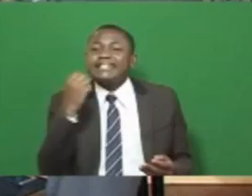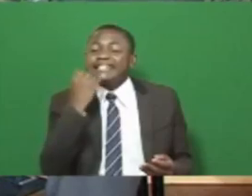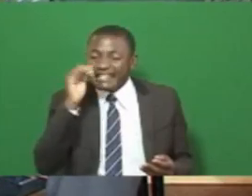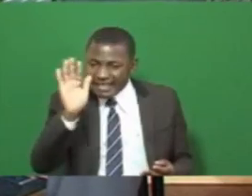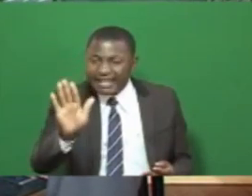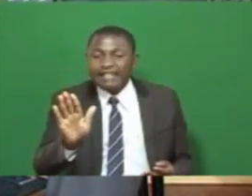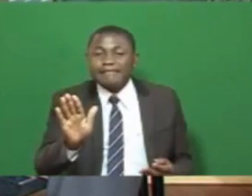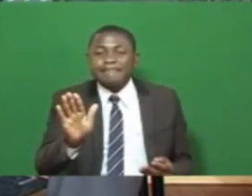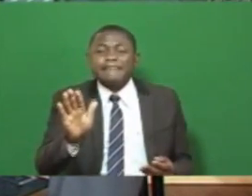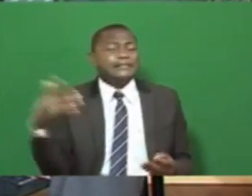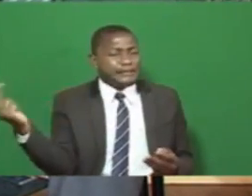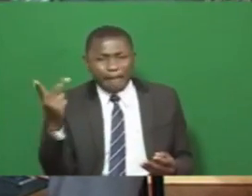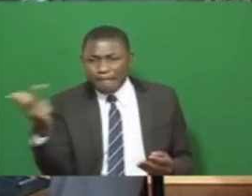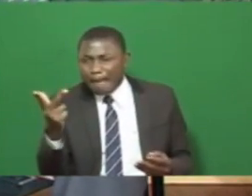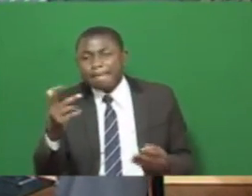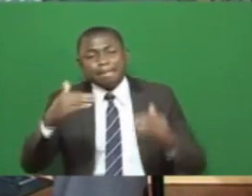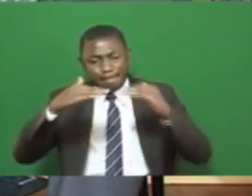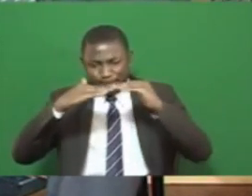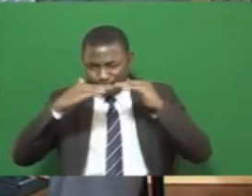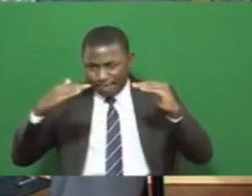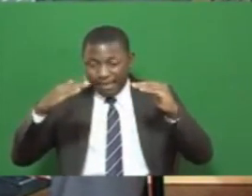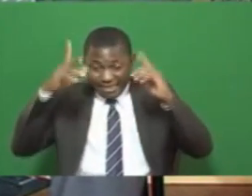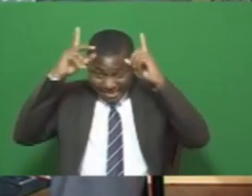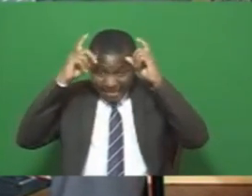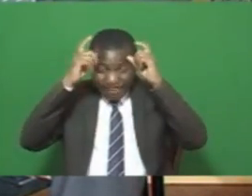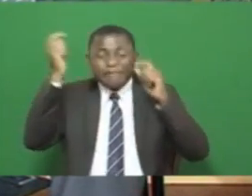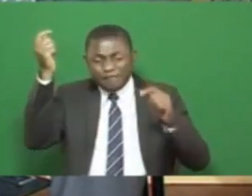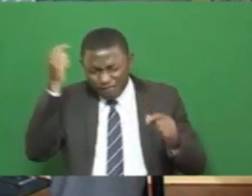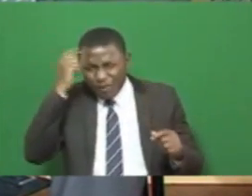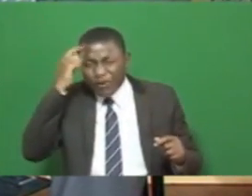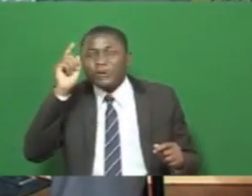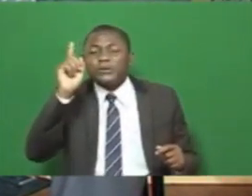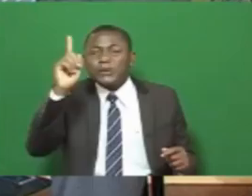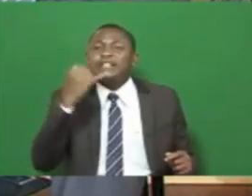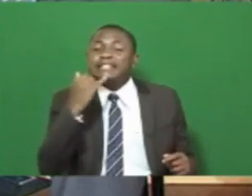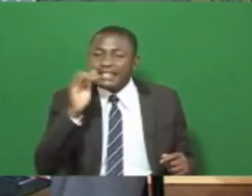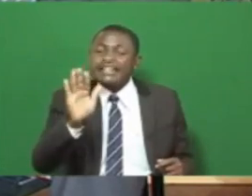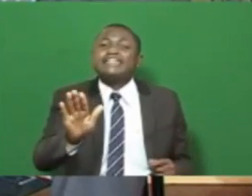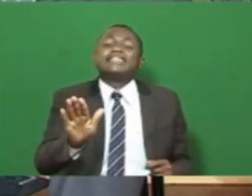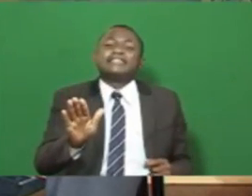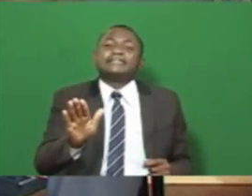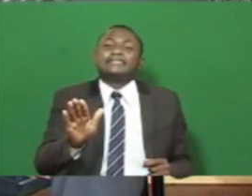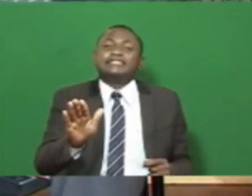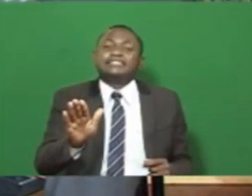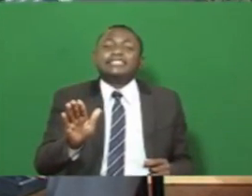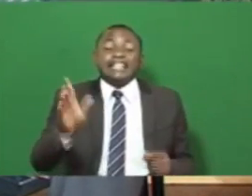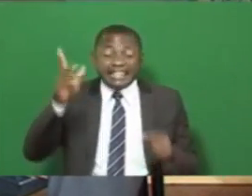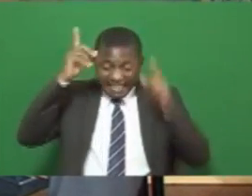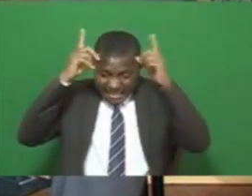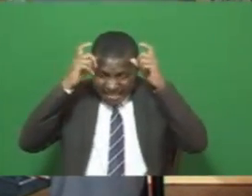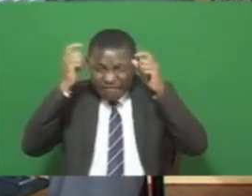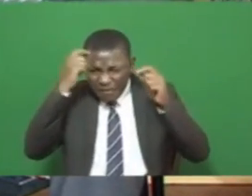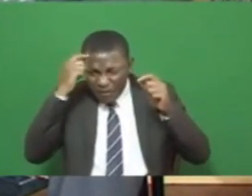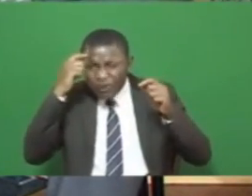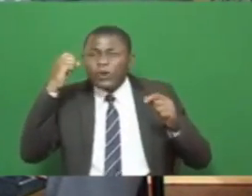unambopfuura Satani because Satani hanzika anotobvuma kuti Mwari ariko achitobvunda. Alright, nebo,